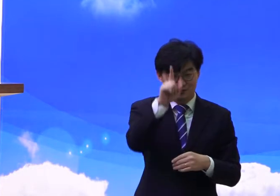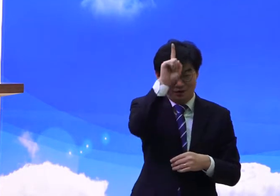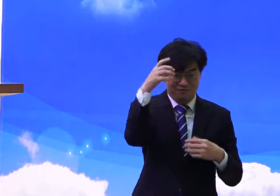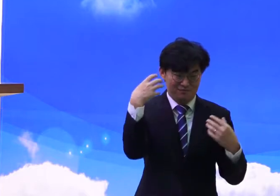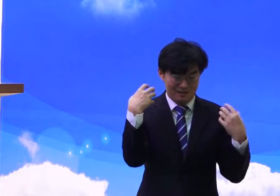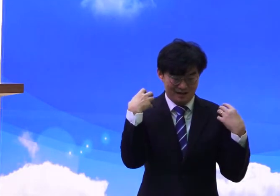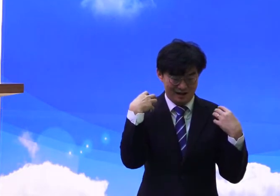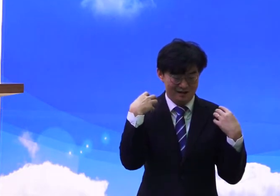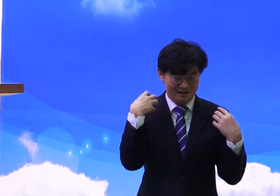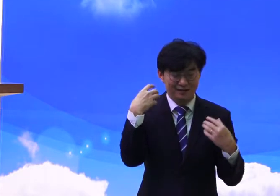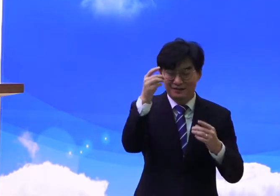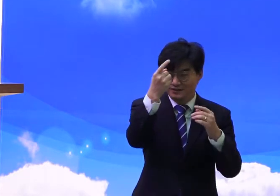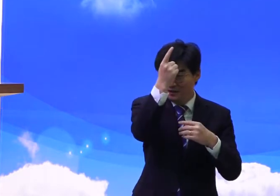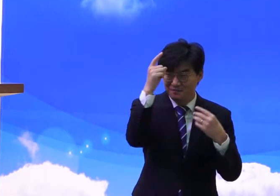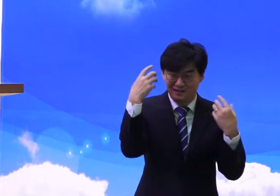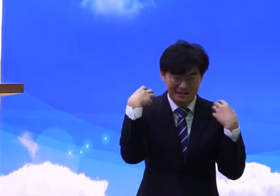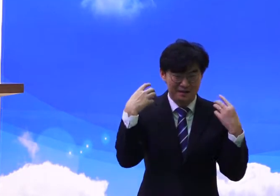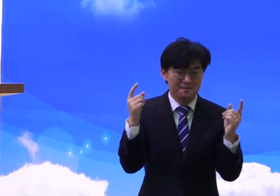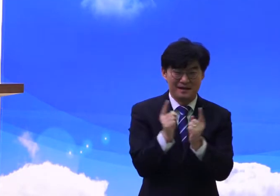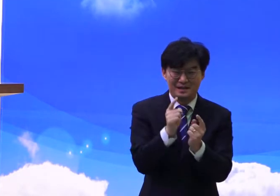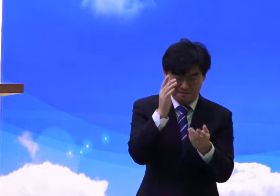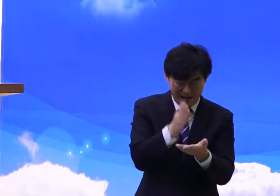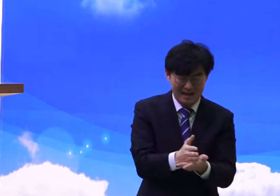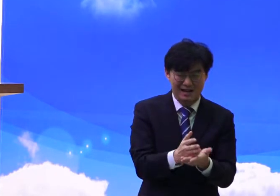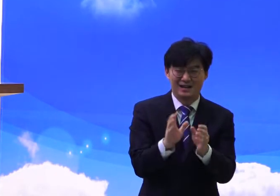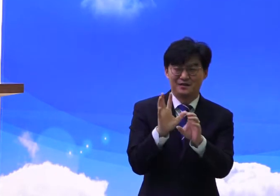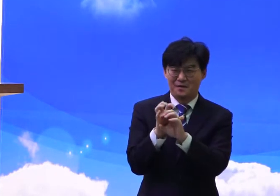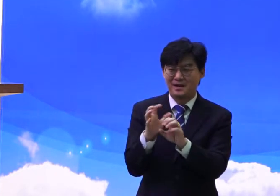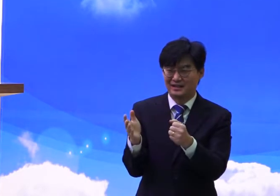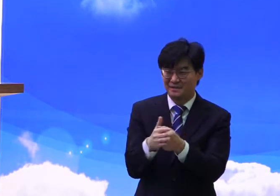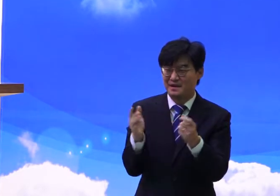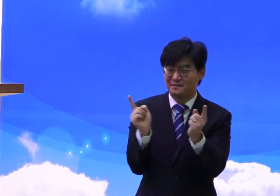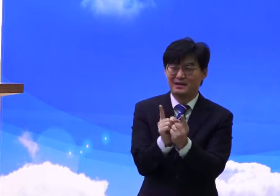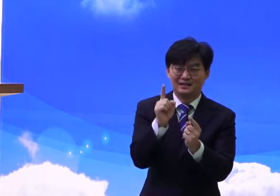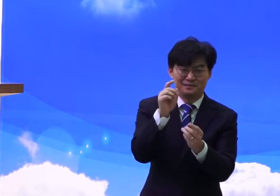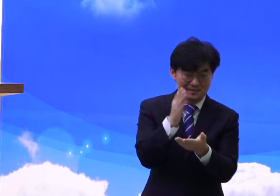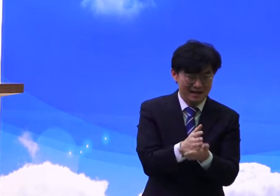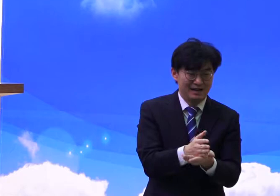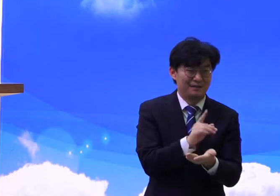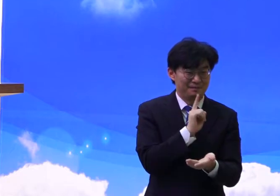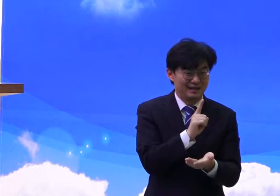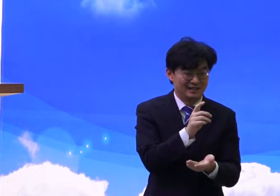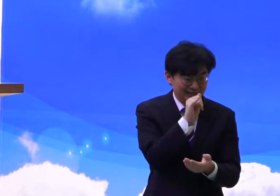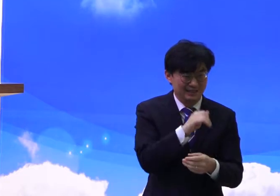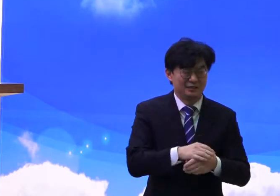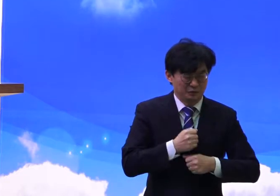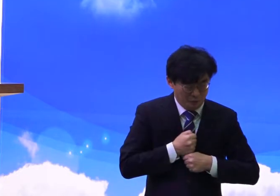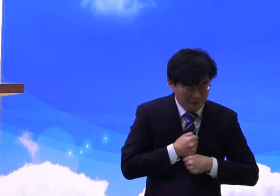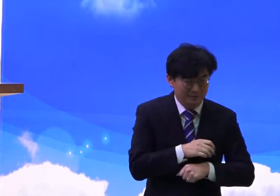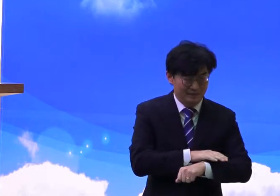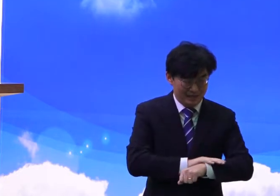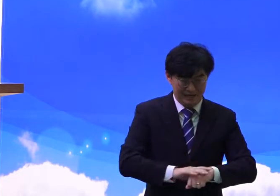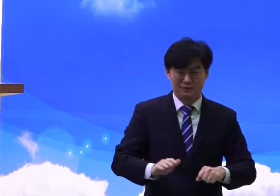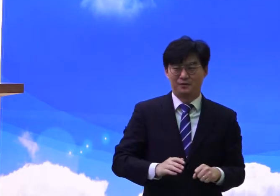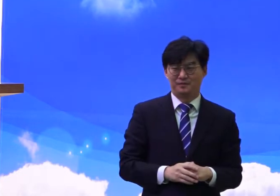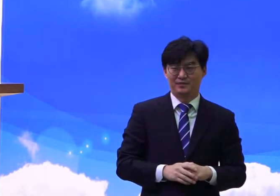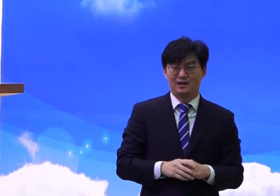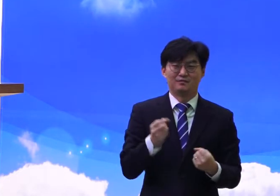한데 여러분들 코로나에 주의하시면서 불가피하게 이동하셔야 되는 분들은 여러 가지 방역 지침을